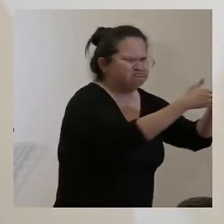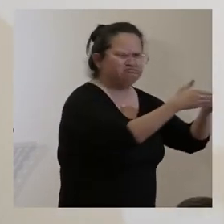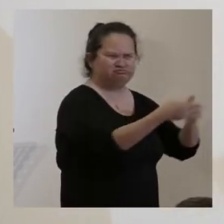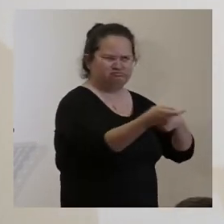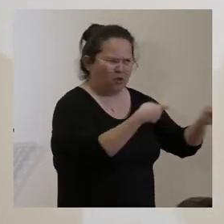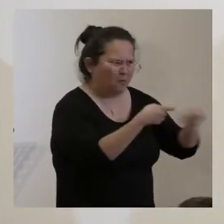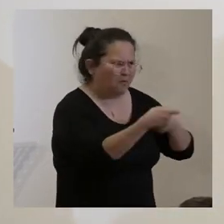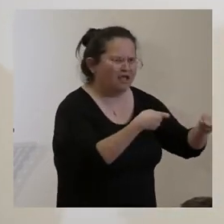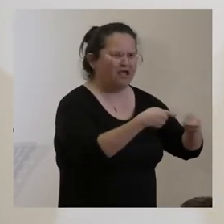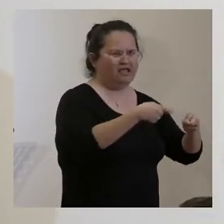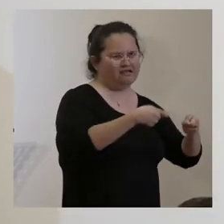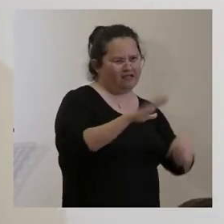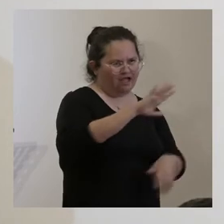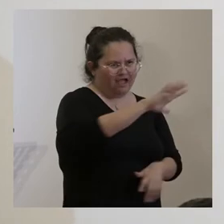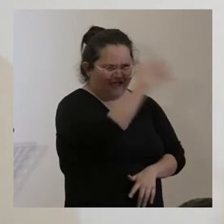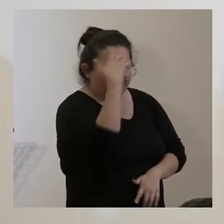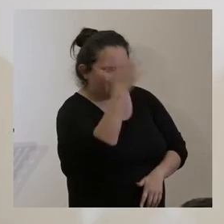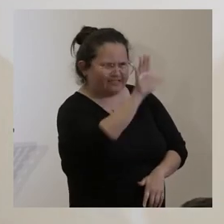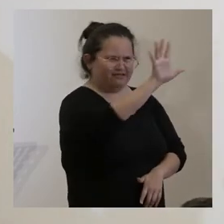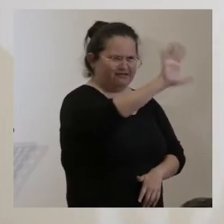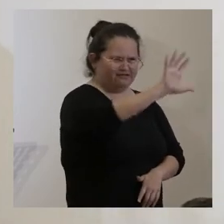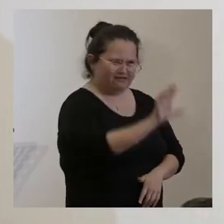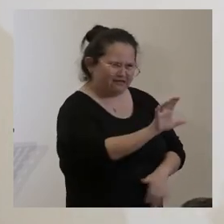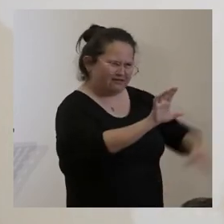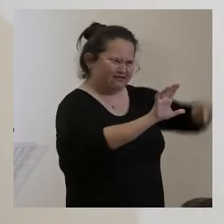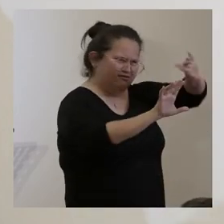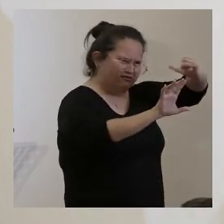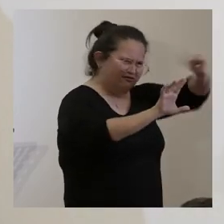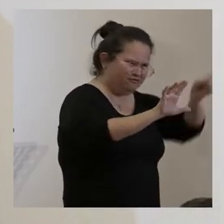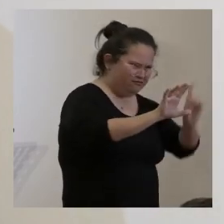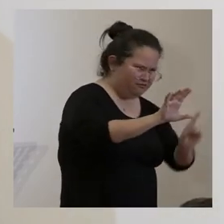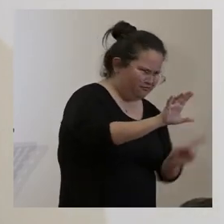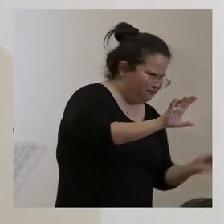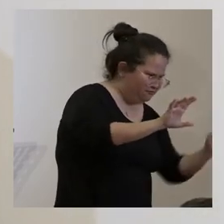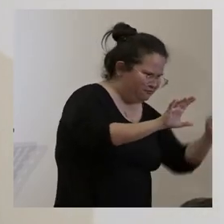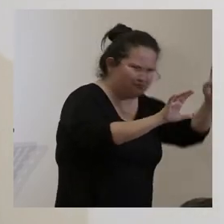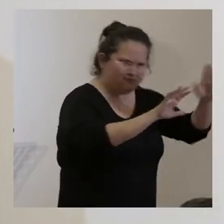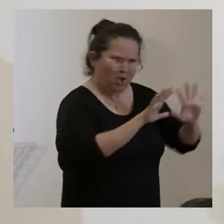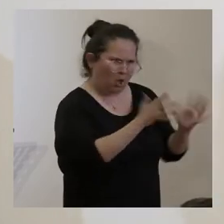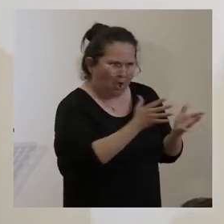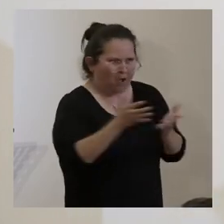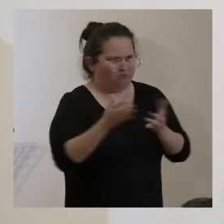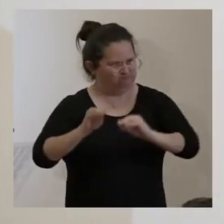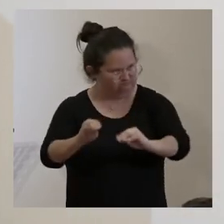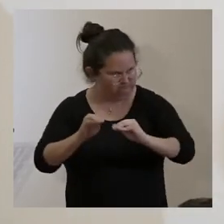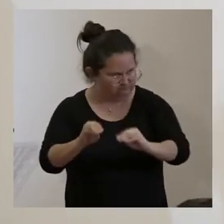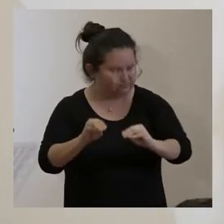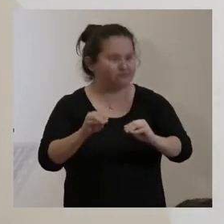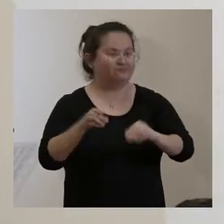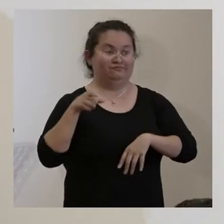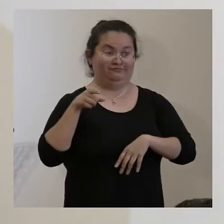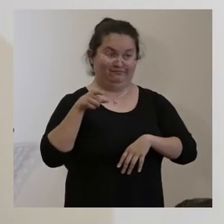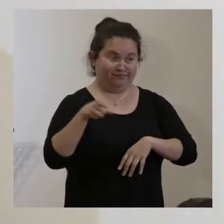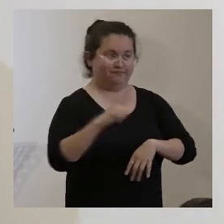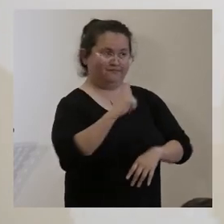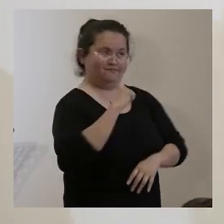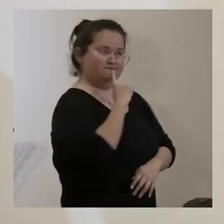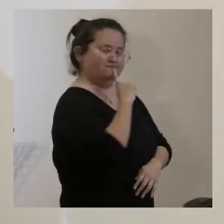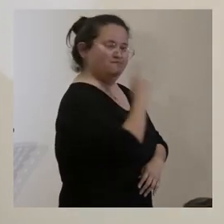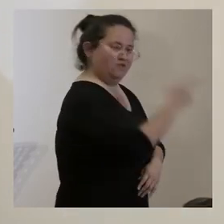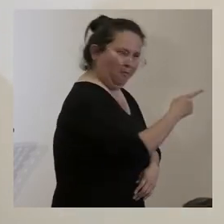d'Afrique, commande une expédition pour le commerce des esclaves sur la côte